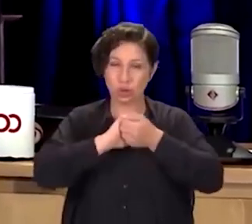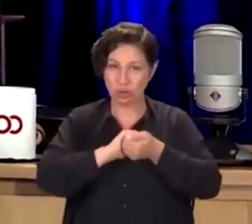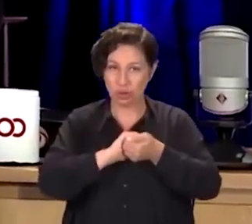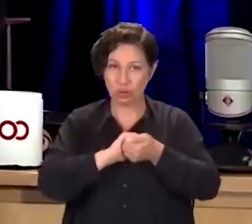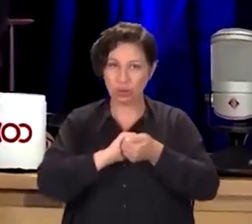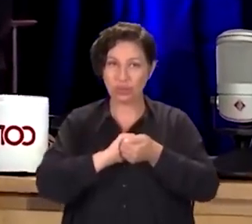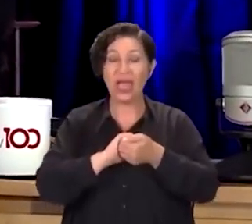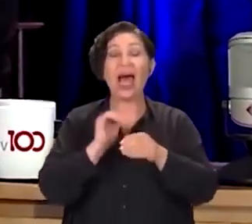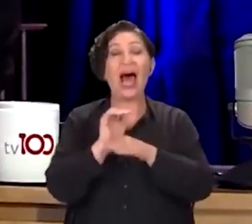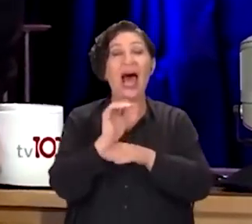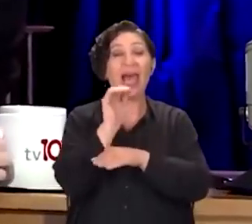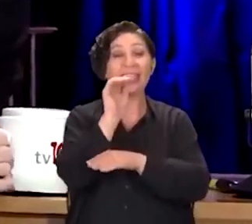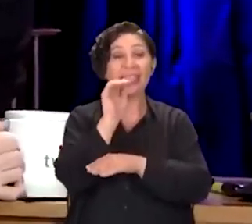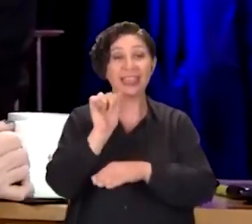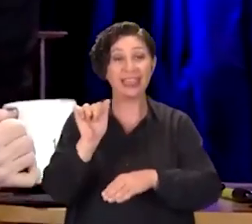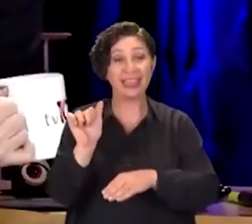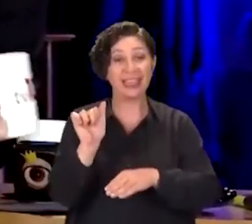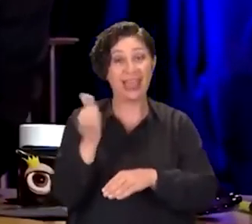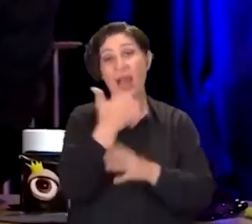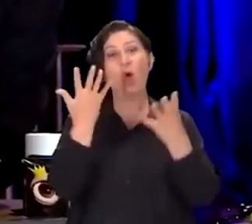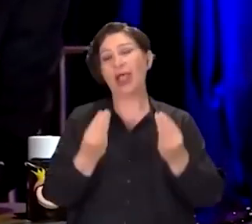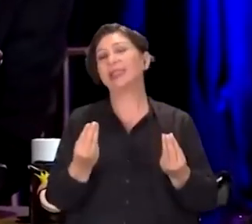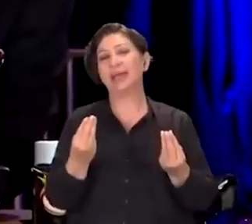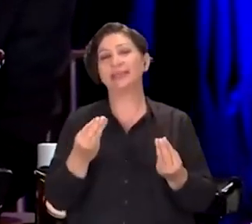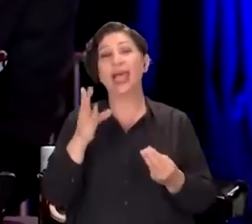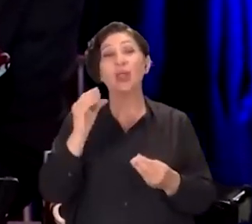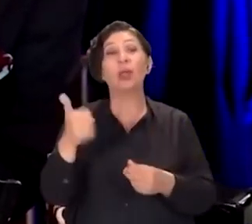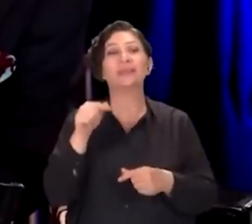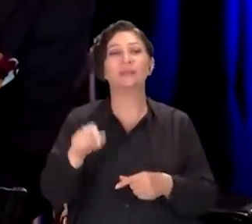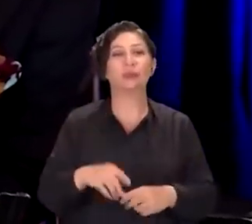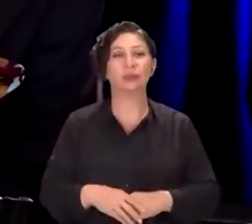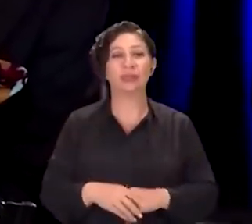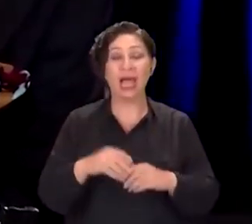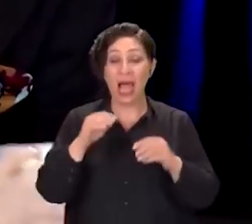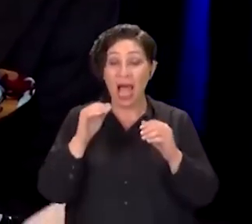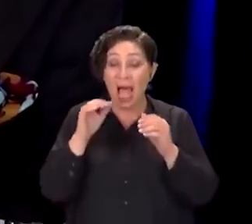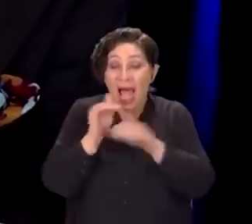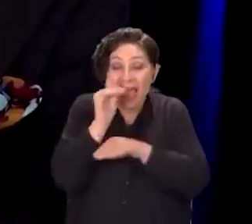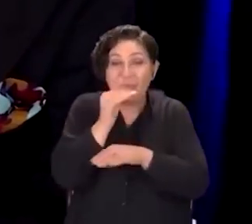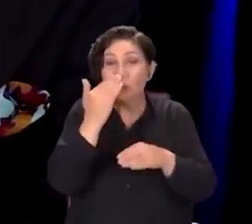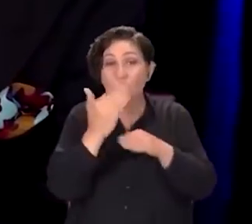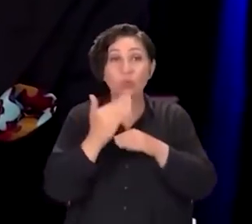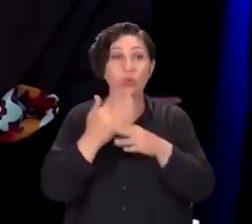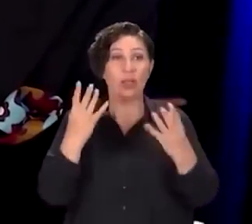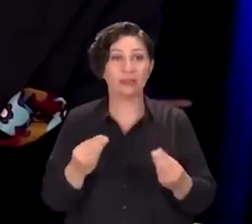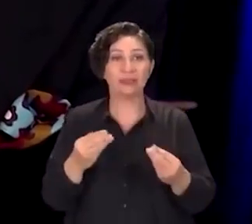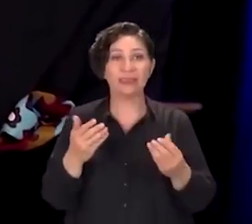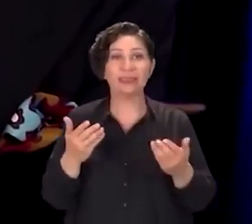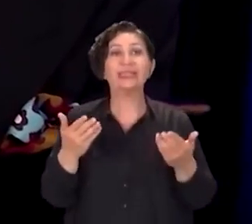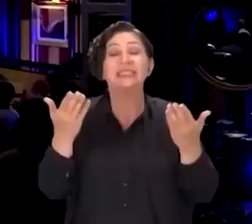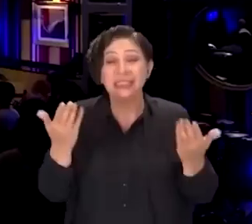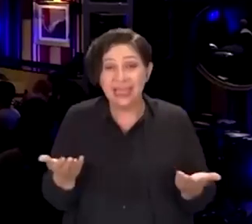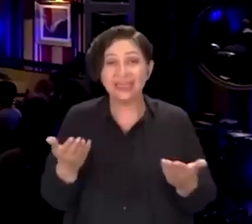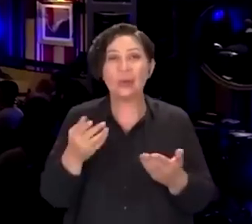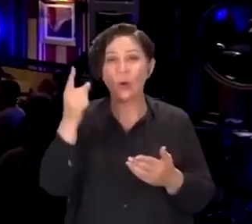dostluk ve hayatta değen şeyler. Evet. En önemlisi bu. Hayatta değen şeyler. Zaten